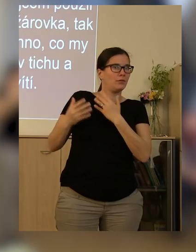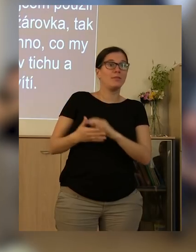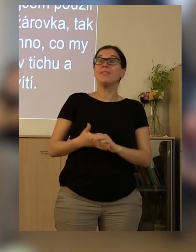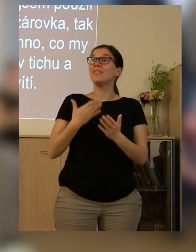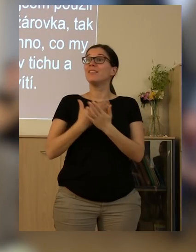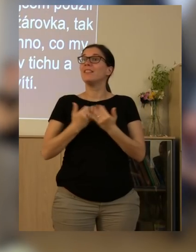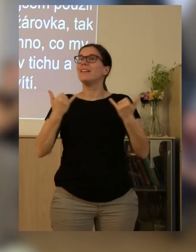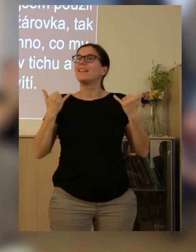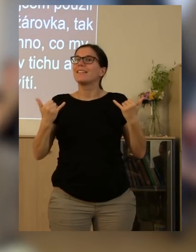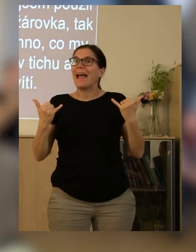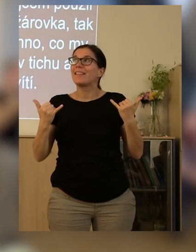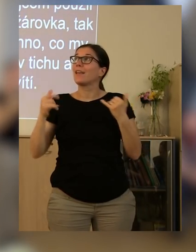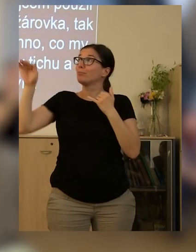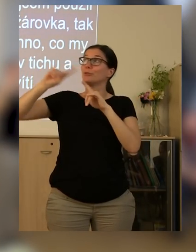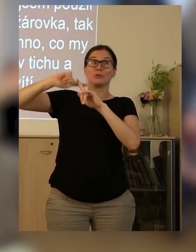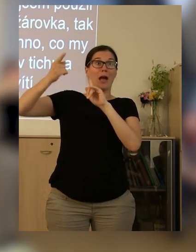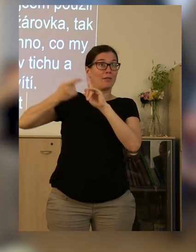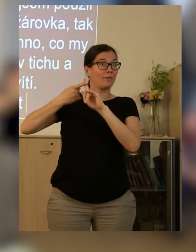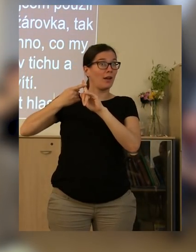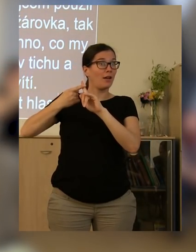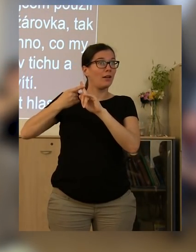Proto nemůžeme slyšet hlas svojí duše.